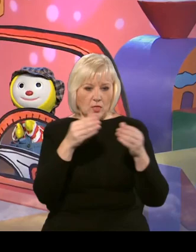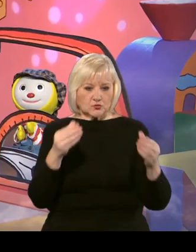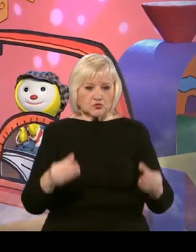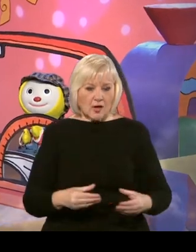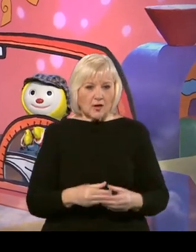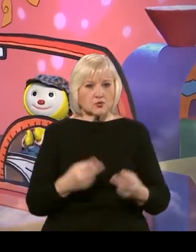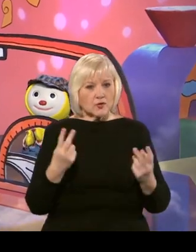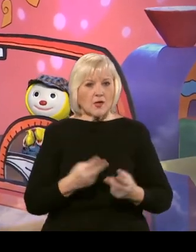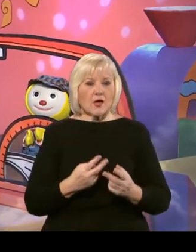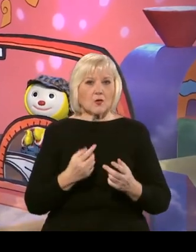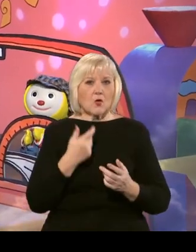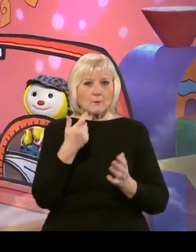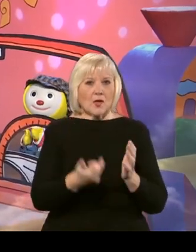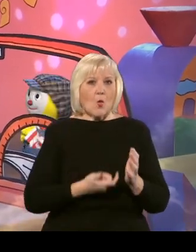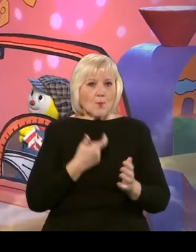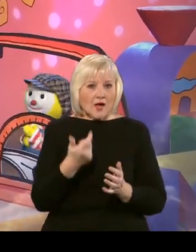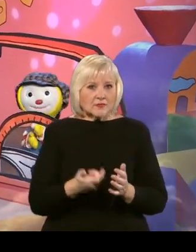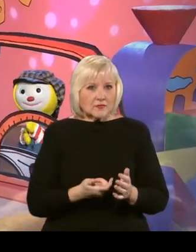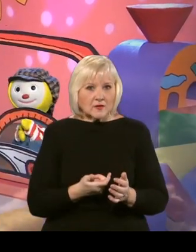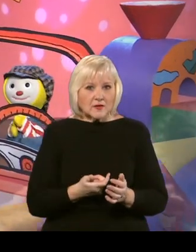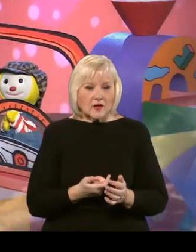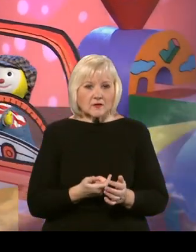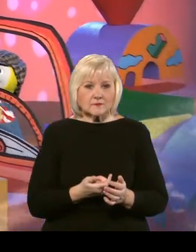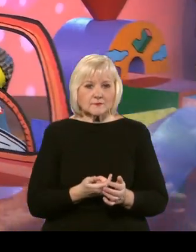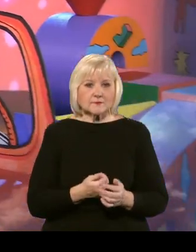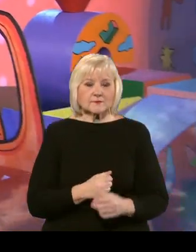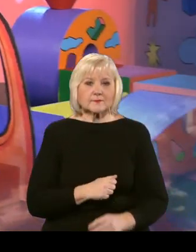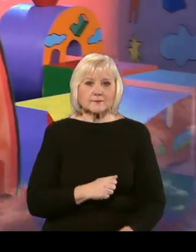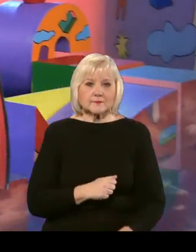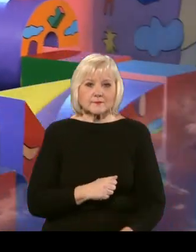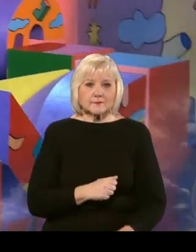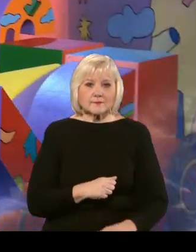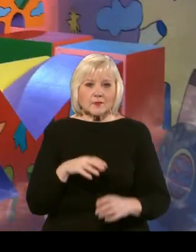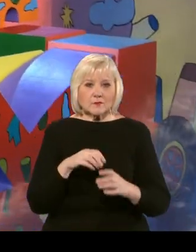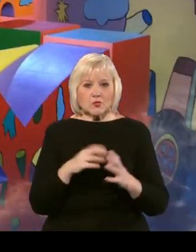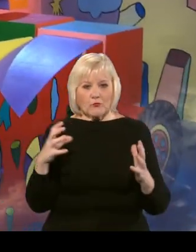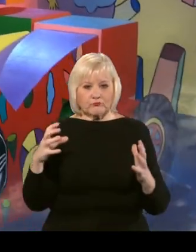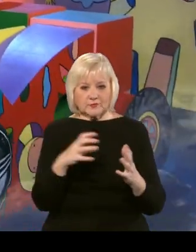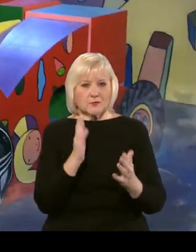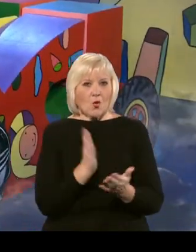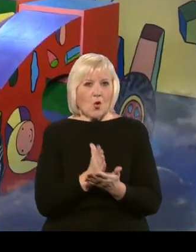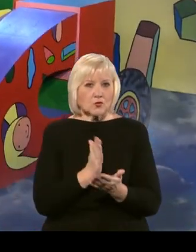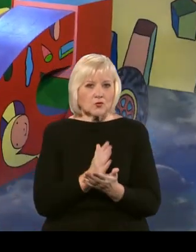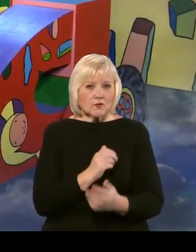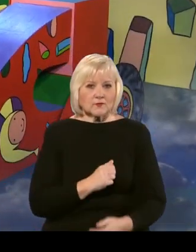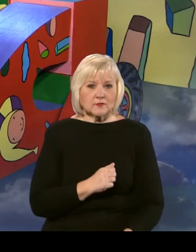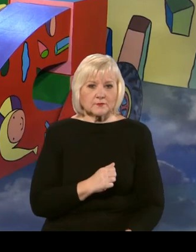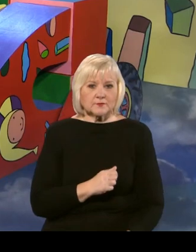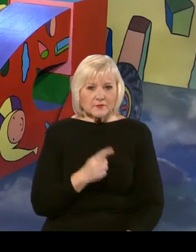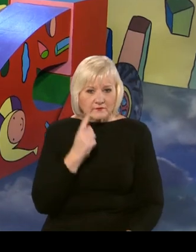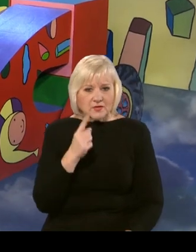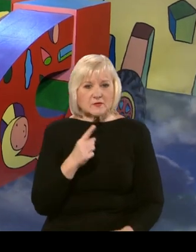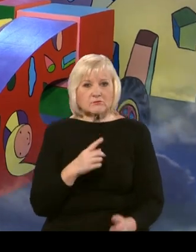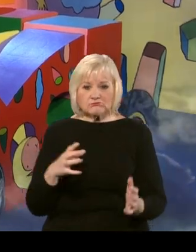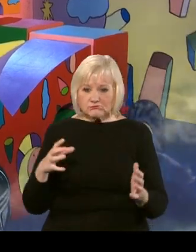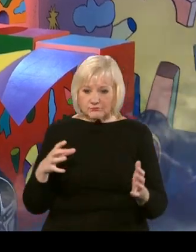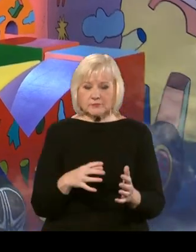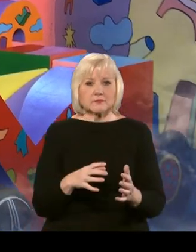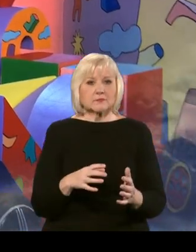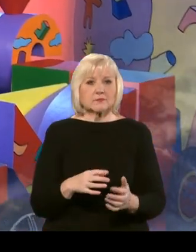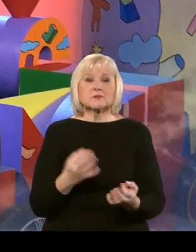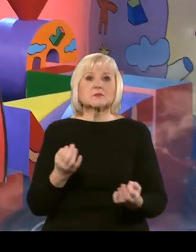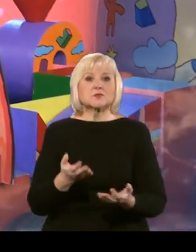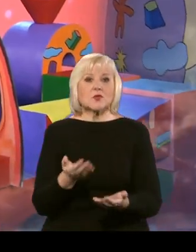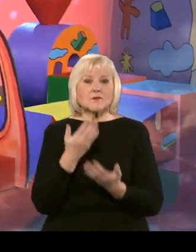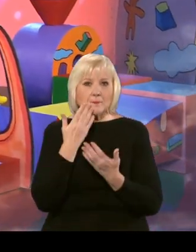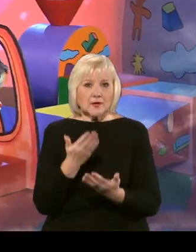ve tvaru pneumatiky, kola i z disky. Podívejte se, panáčku, šup! No páni... Co vy na